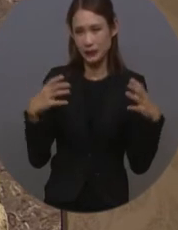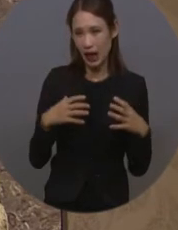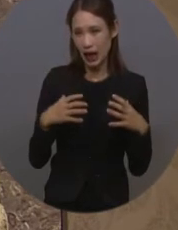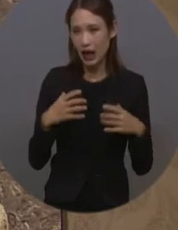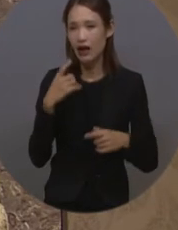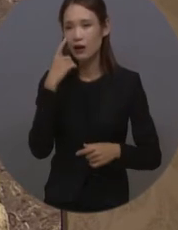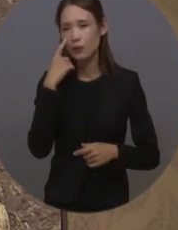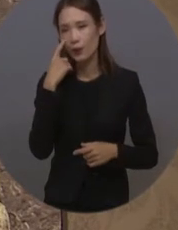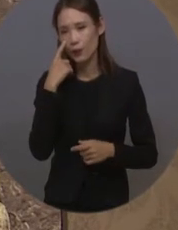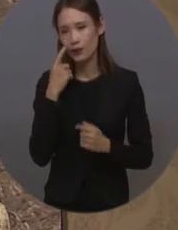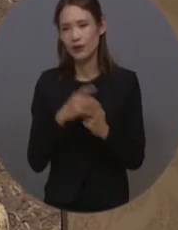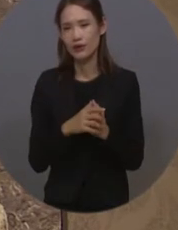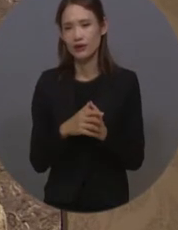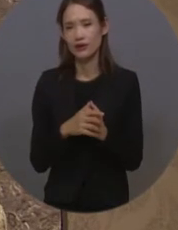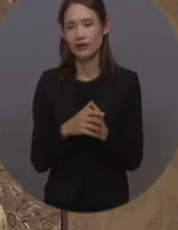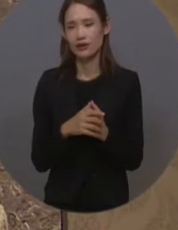하고